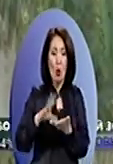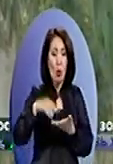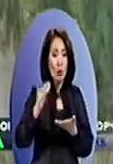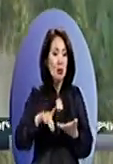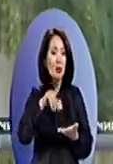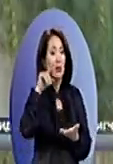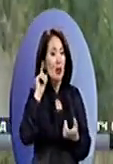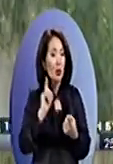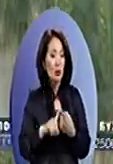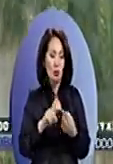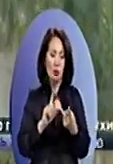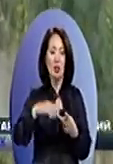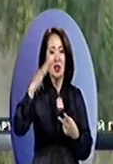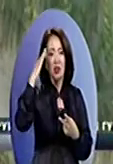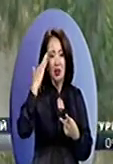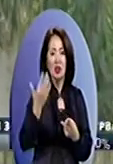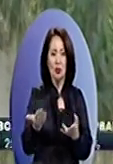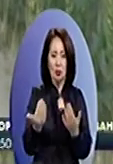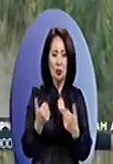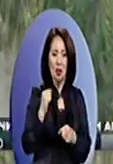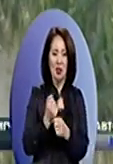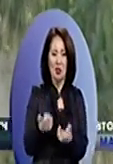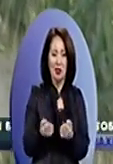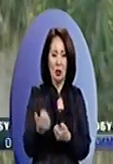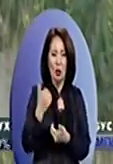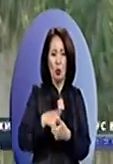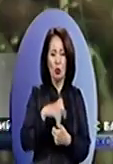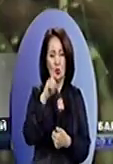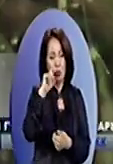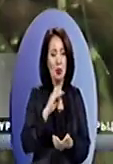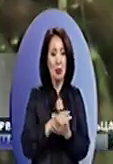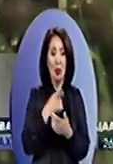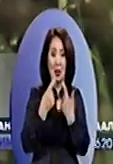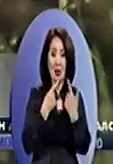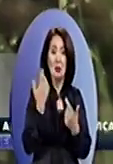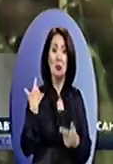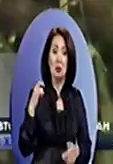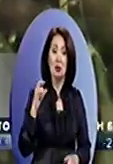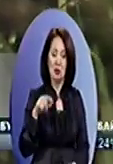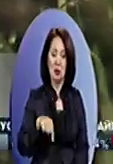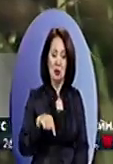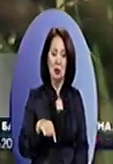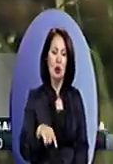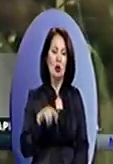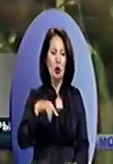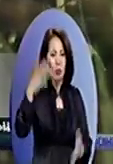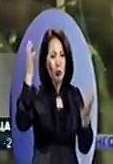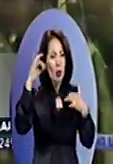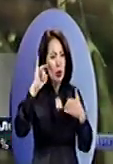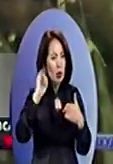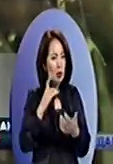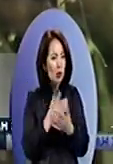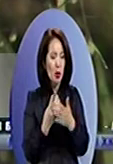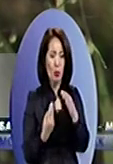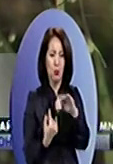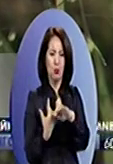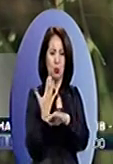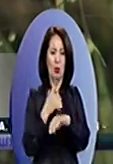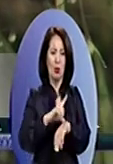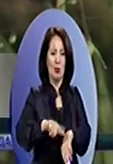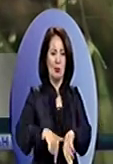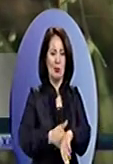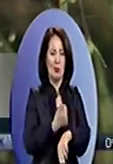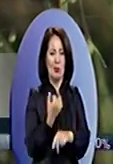залуучууд болон цэргүүдийг энэ ажилд татан оролцуулах хүсэлтэй байгаагаа хэлж байлаа. Мөн энэ зун хур бороо илбэг байснаас үр тарианы болц удаан байгааг